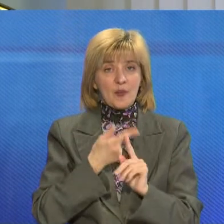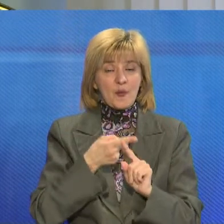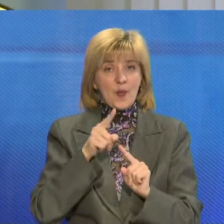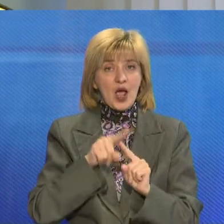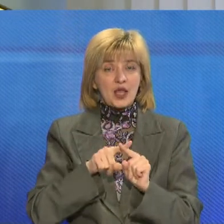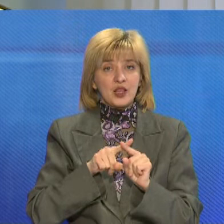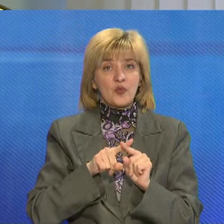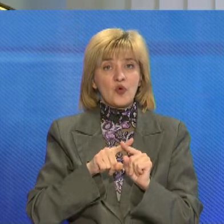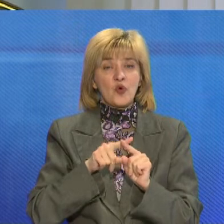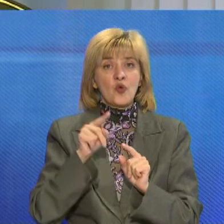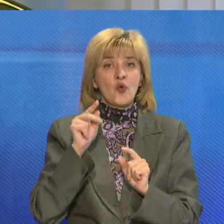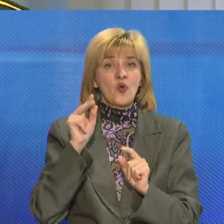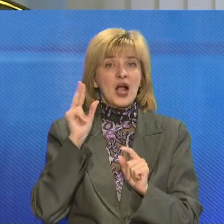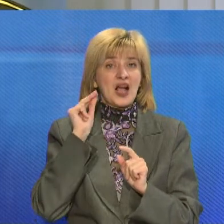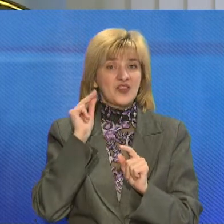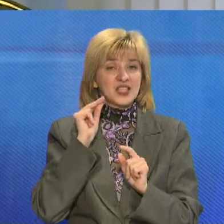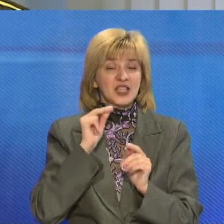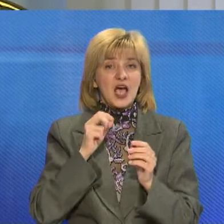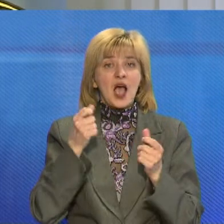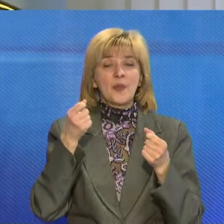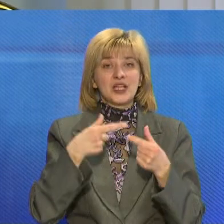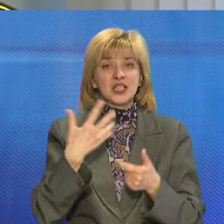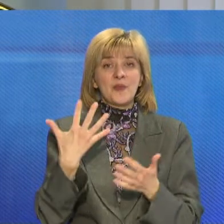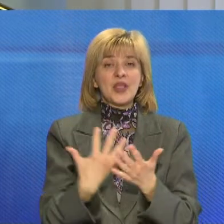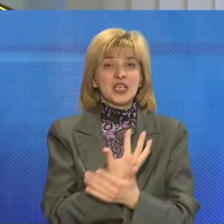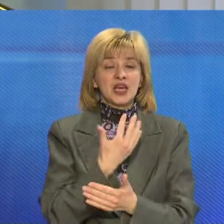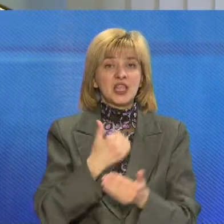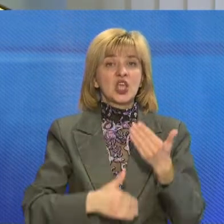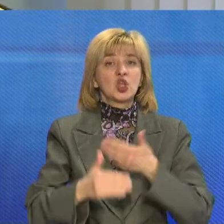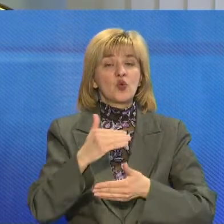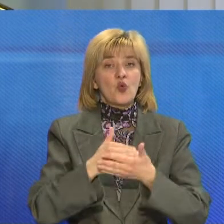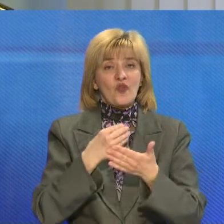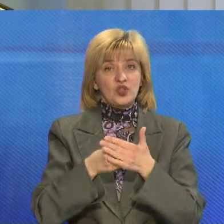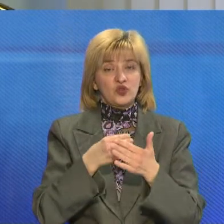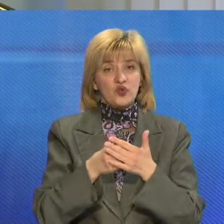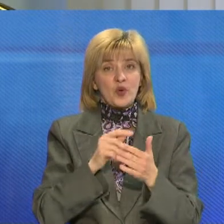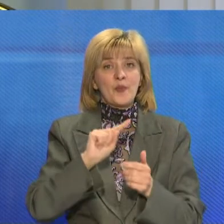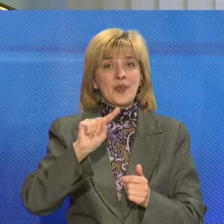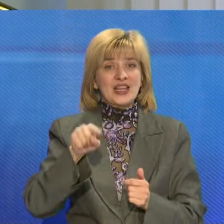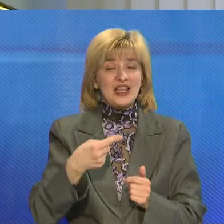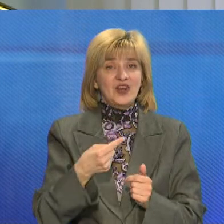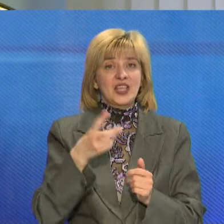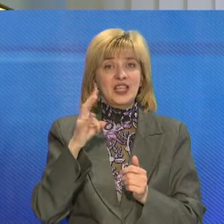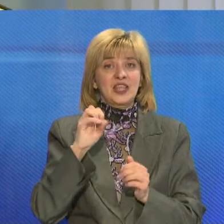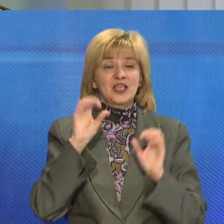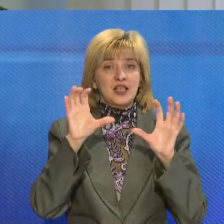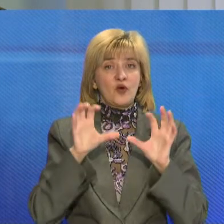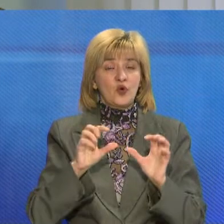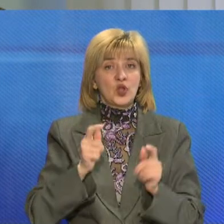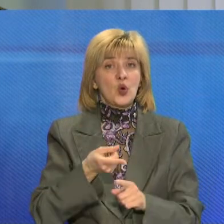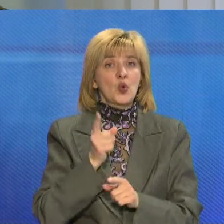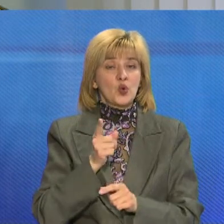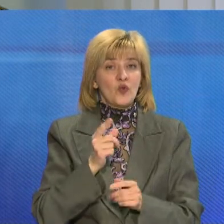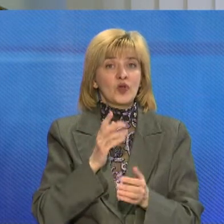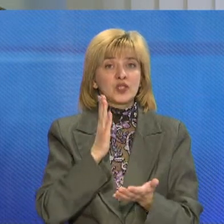определяется пятикратный. Итоговая сумма предъявляется к выплате нарушителям, и незаконный улов становится для них